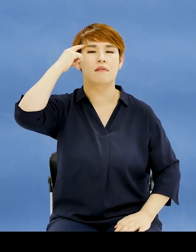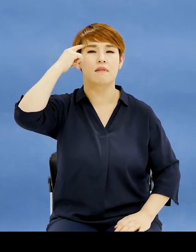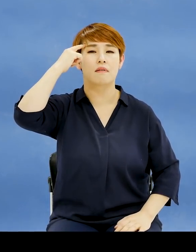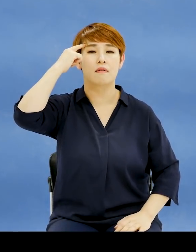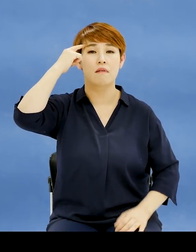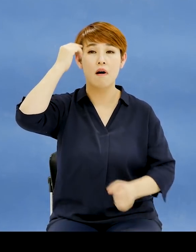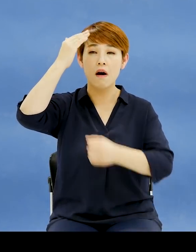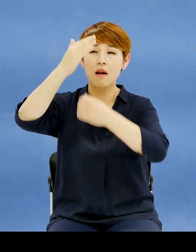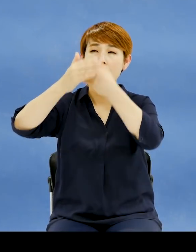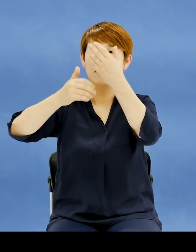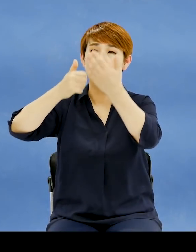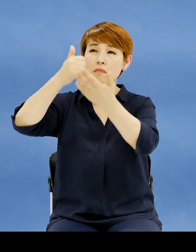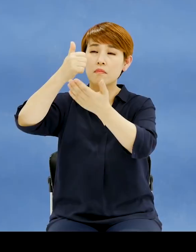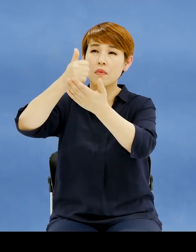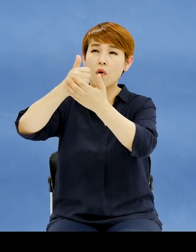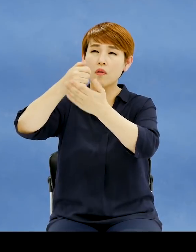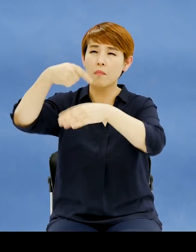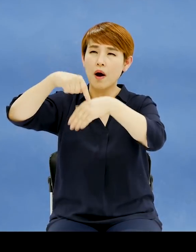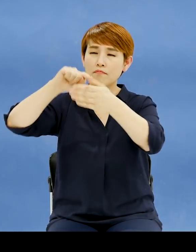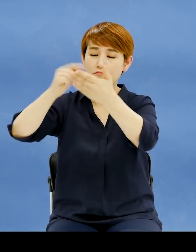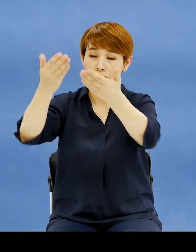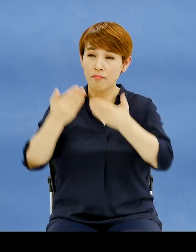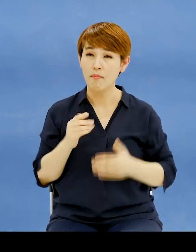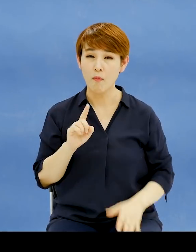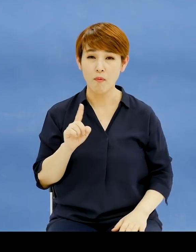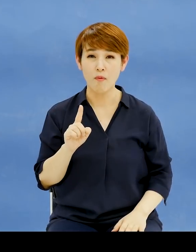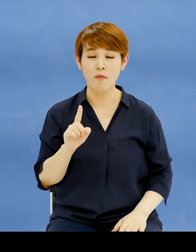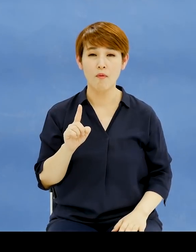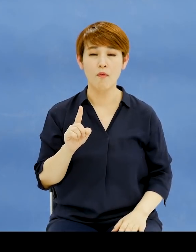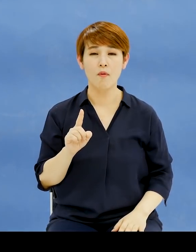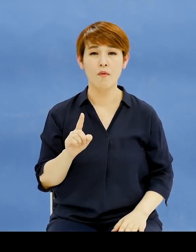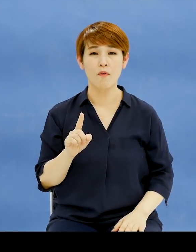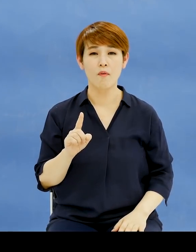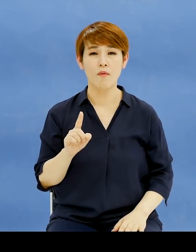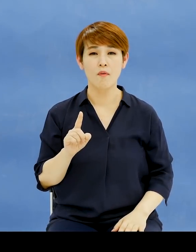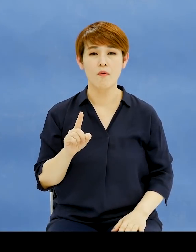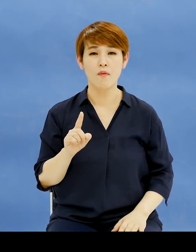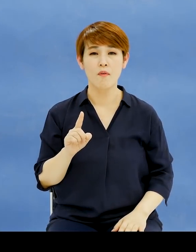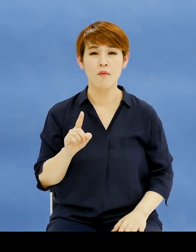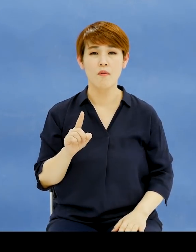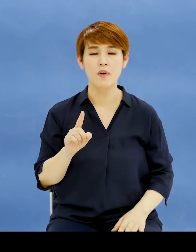근데 하나님이 갑자기 어떤 마음을 주시는데 정말 저한테 이렇게